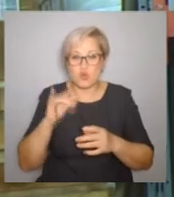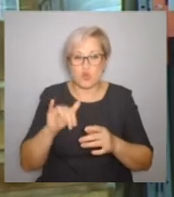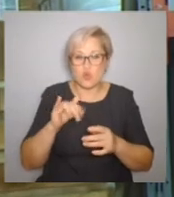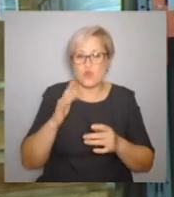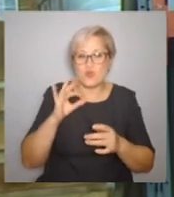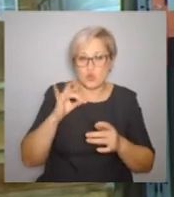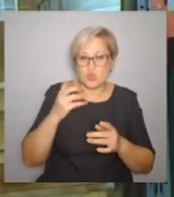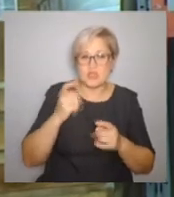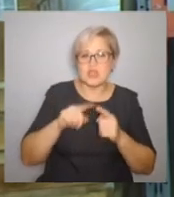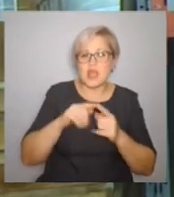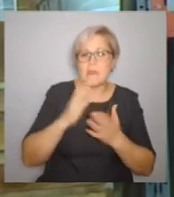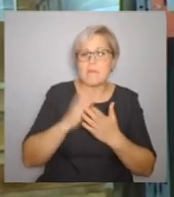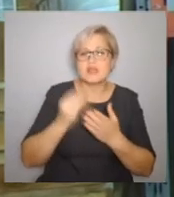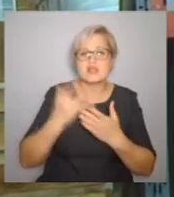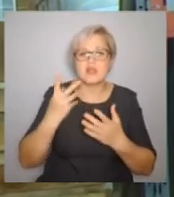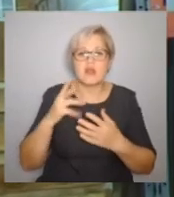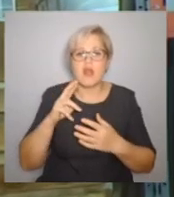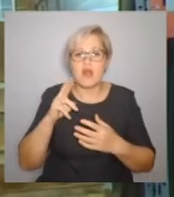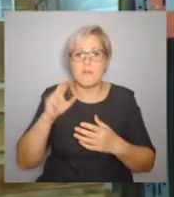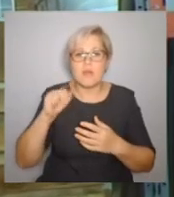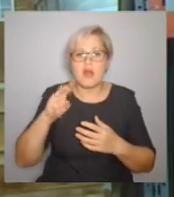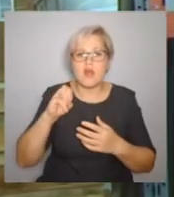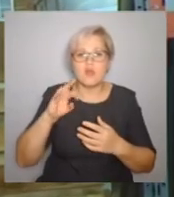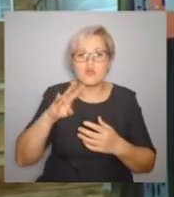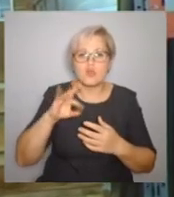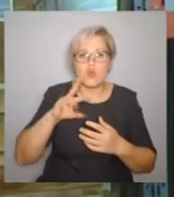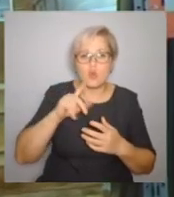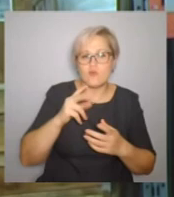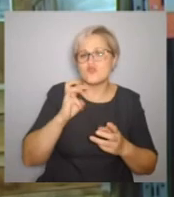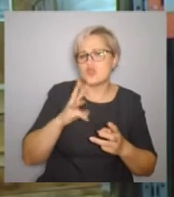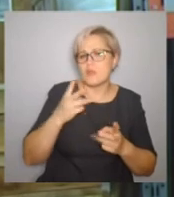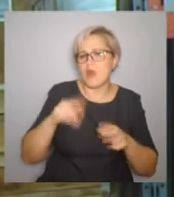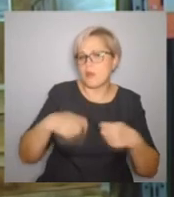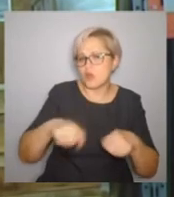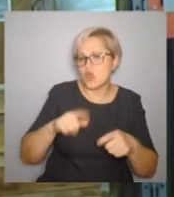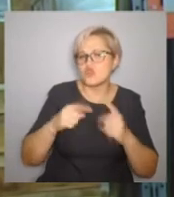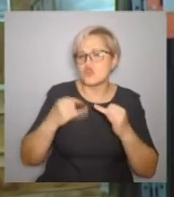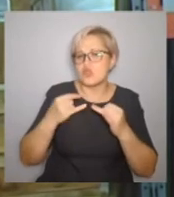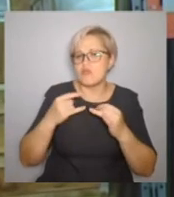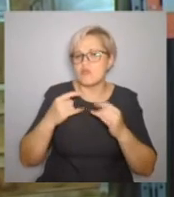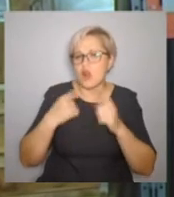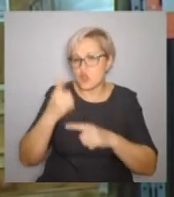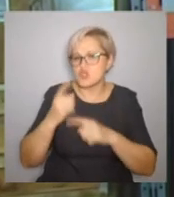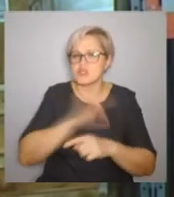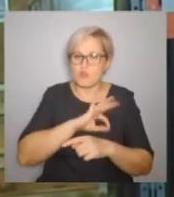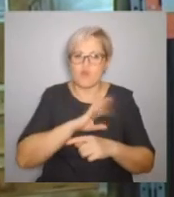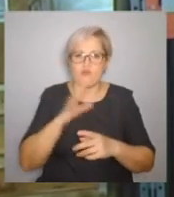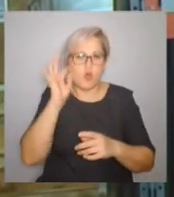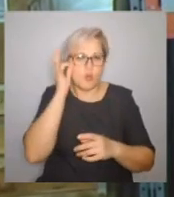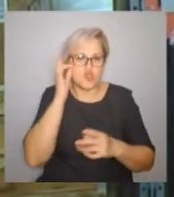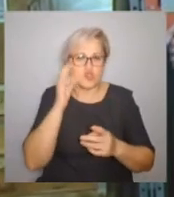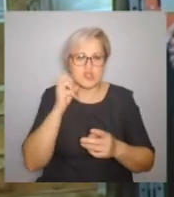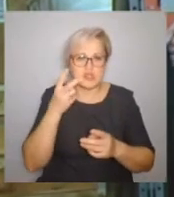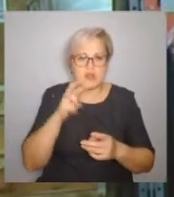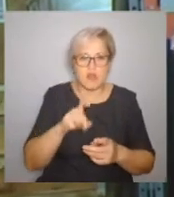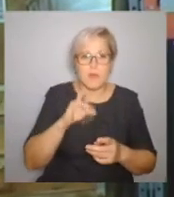найдете такой же, не сообщите в госорганы, испортите его, скажем так, распилите и попытаетесь продать, то вам может быть выписан штраф в 200 тысяч